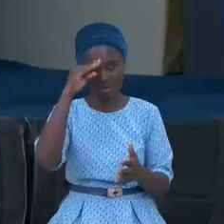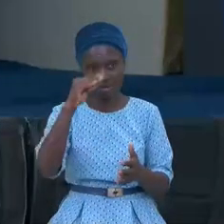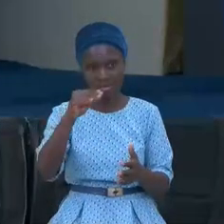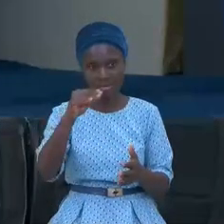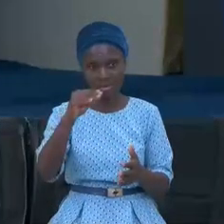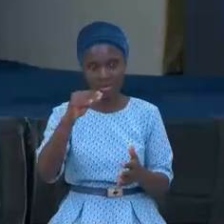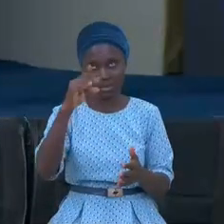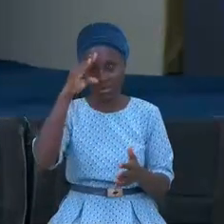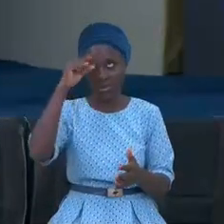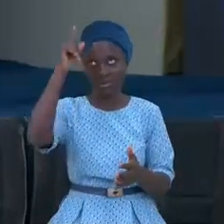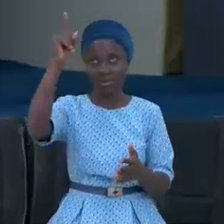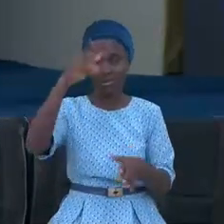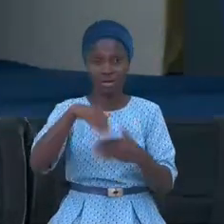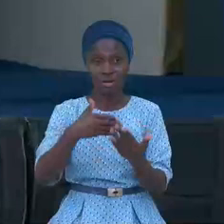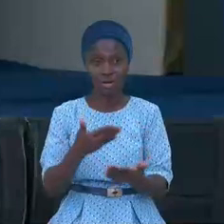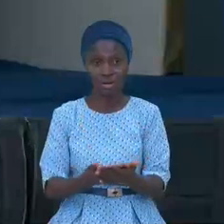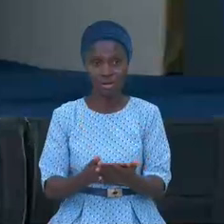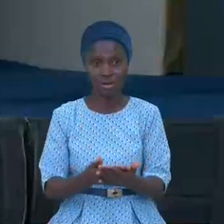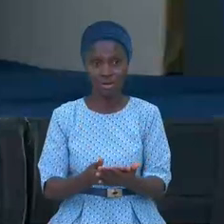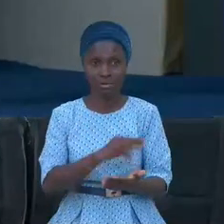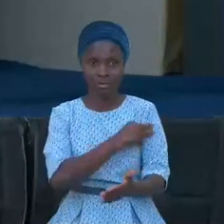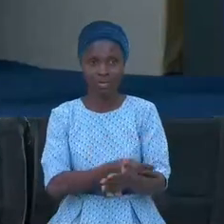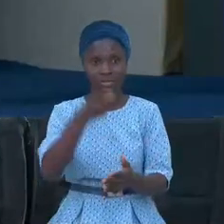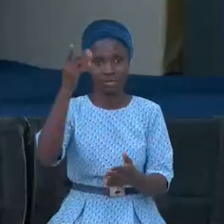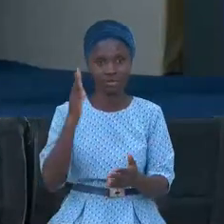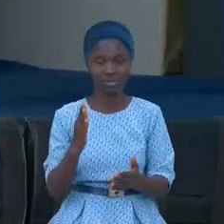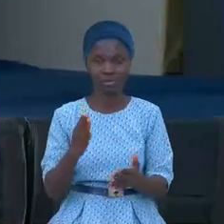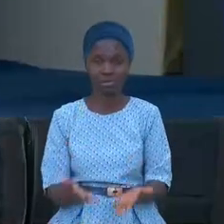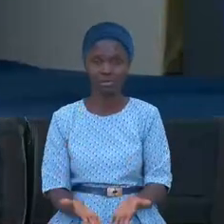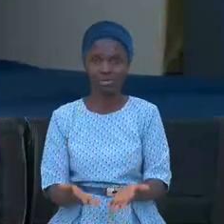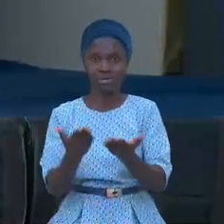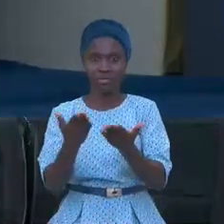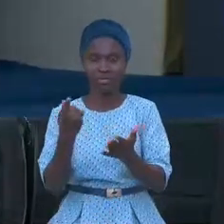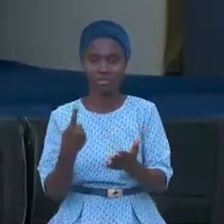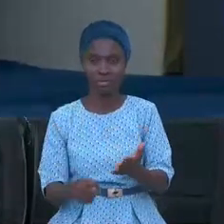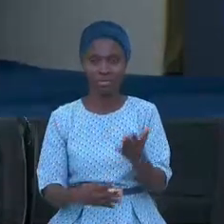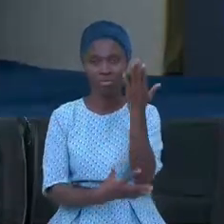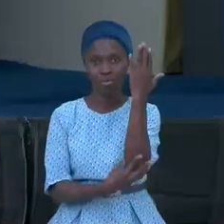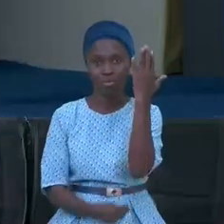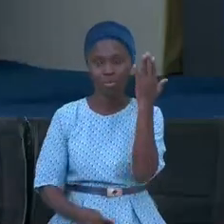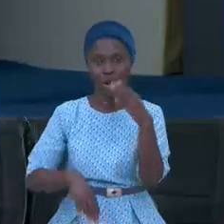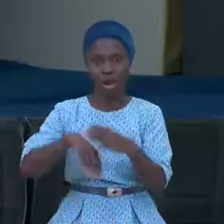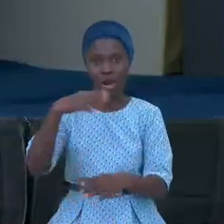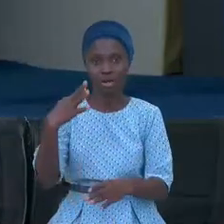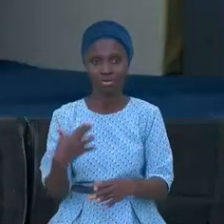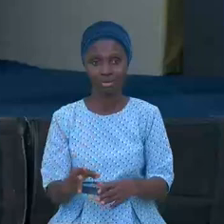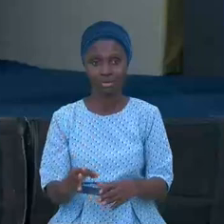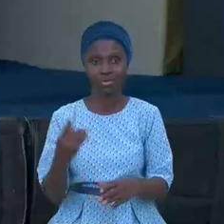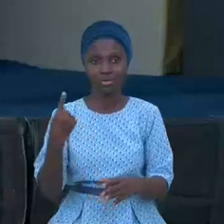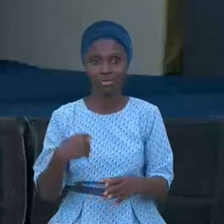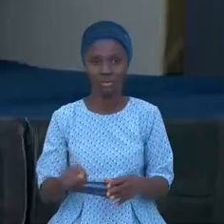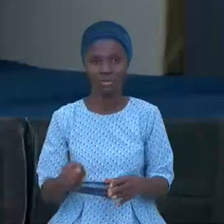le Dieu Tout-Puissant, de la poussière, il retire le pauvre. De la poussière.